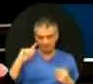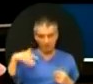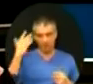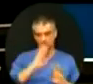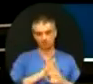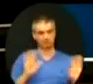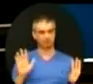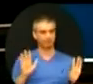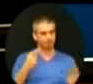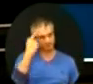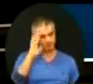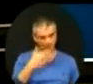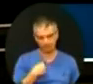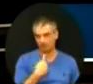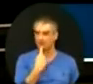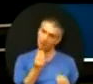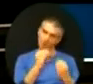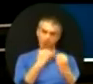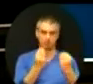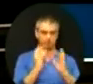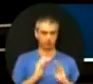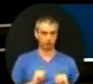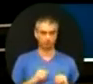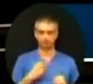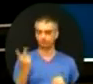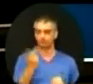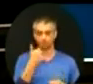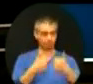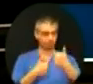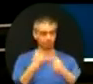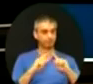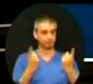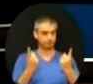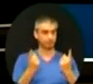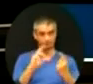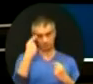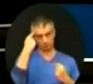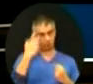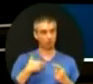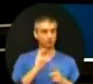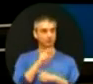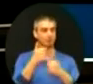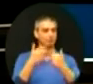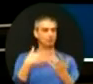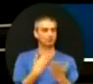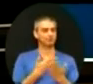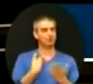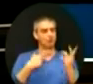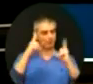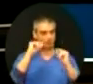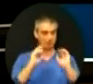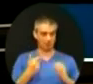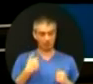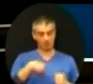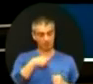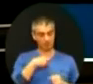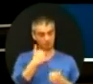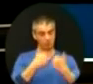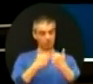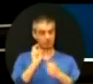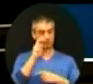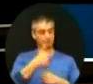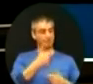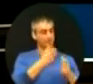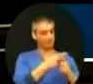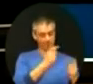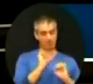תהיה, ואתה יודע מה, אני אגלה לך עוד משהו. שני מתמודדים אחרים, או כאלה שחושבים להתמודד, הציעו לי דיל. אנחנו נתמודד לרשות